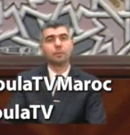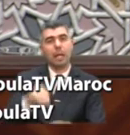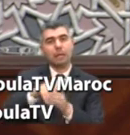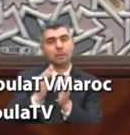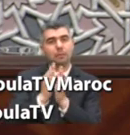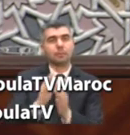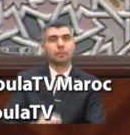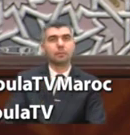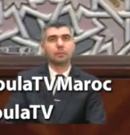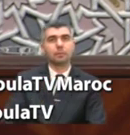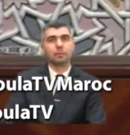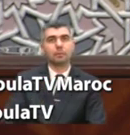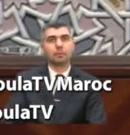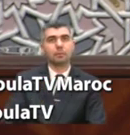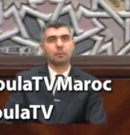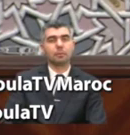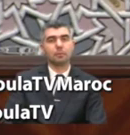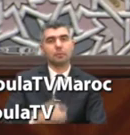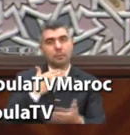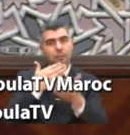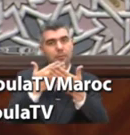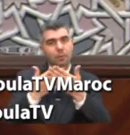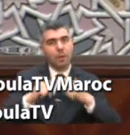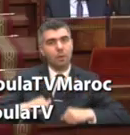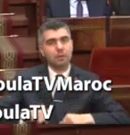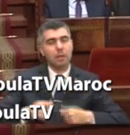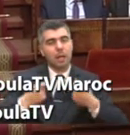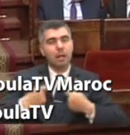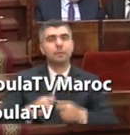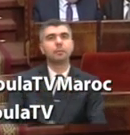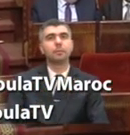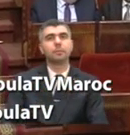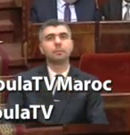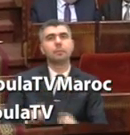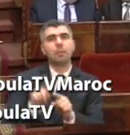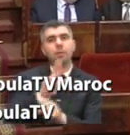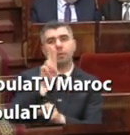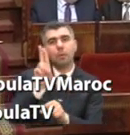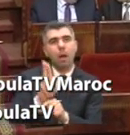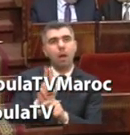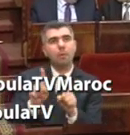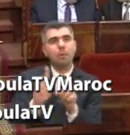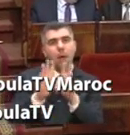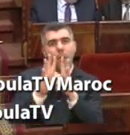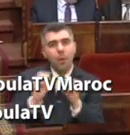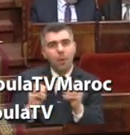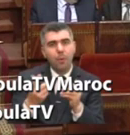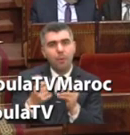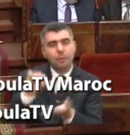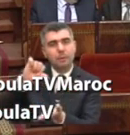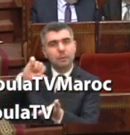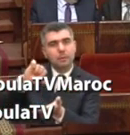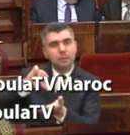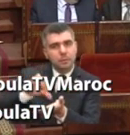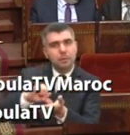العدالة والتنمية. شكرا سيد الرئيس. سيد الوزير، نسائلكم عن ضعف الخدمات الاستشفائية بإقليم الحوز